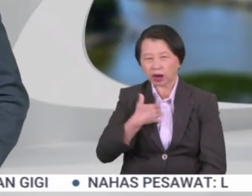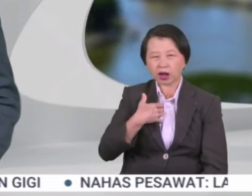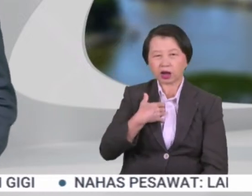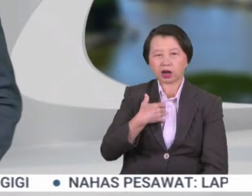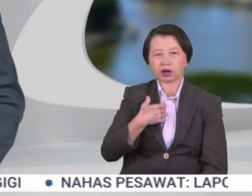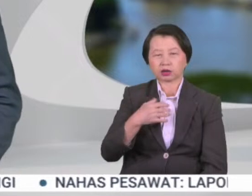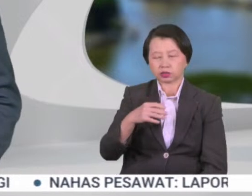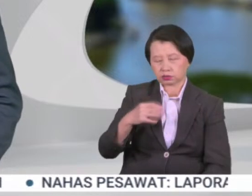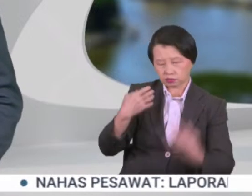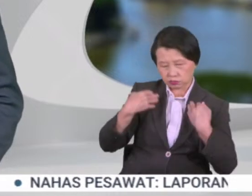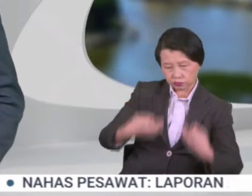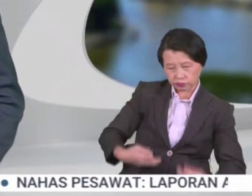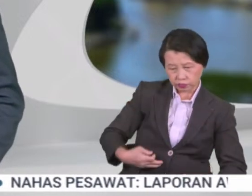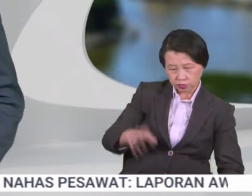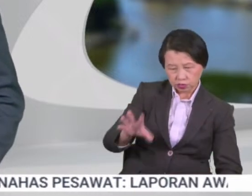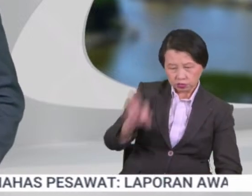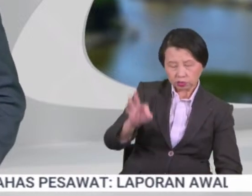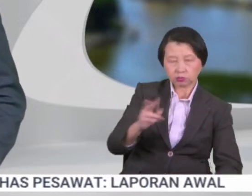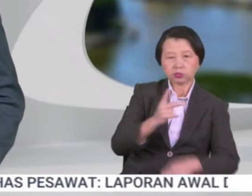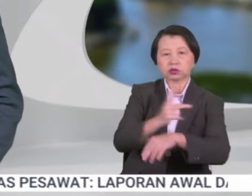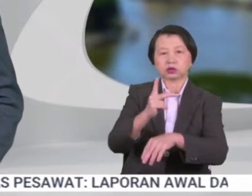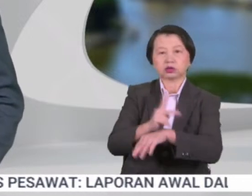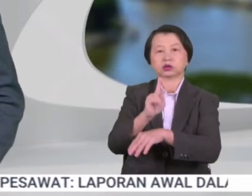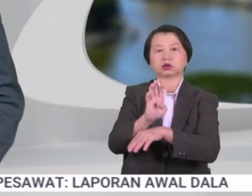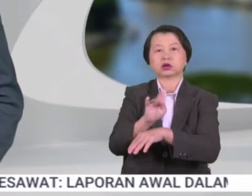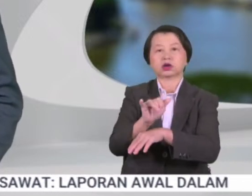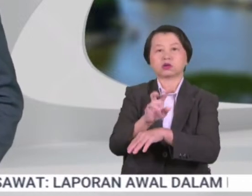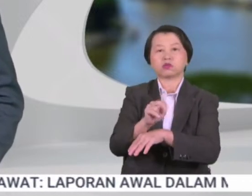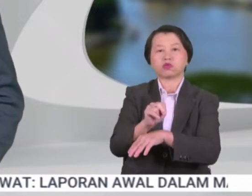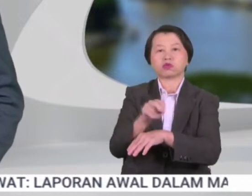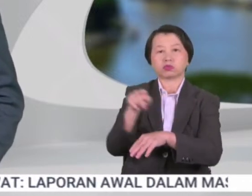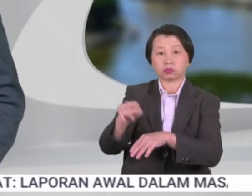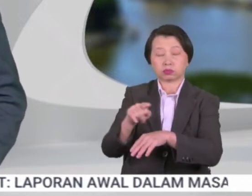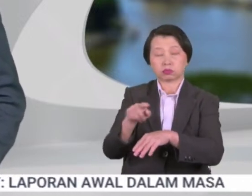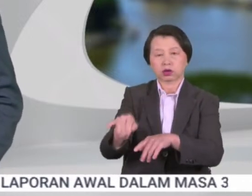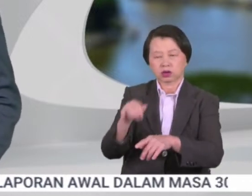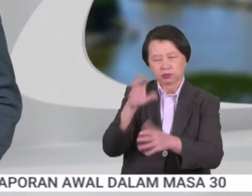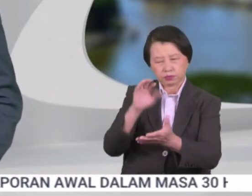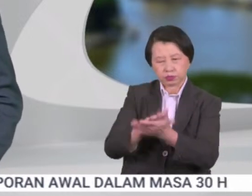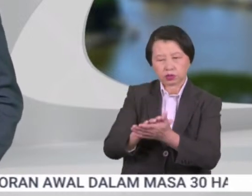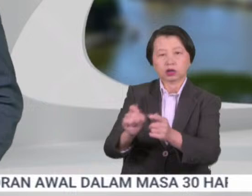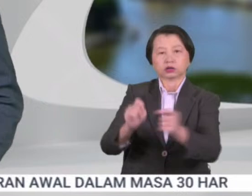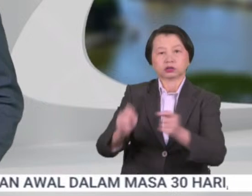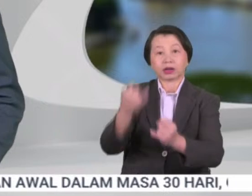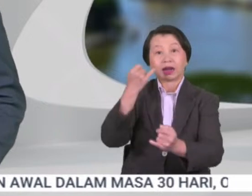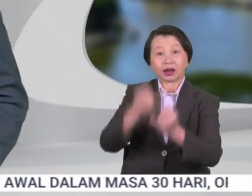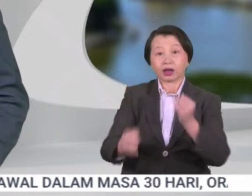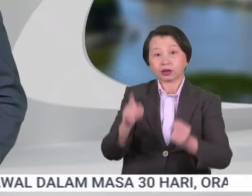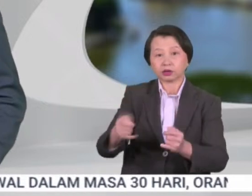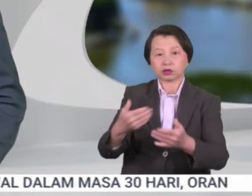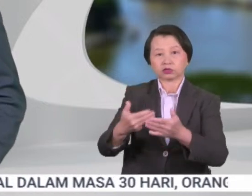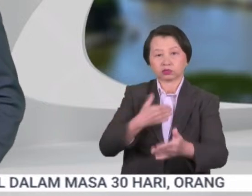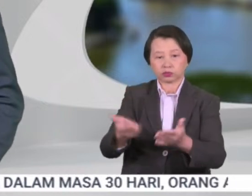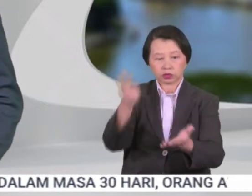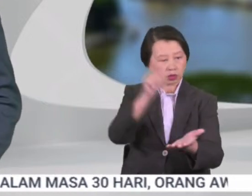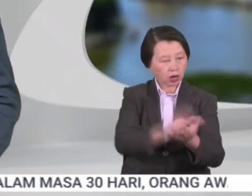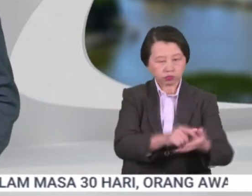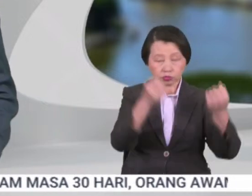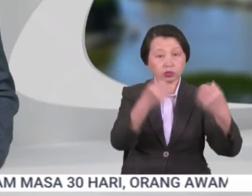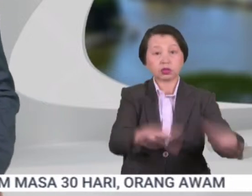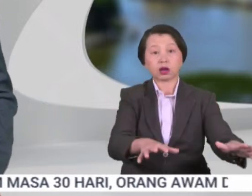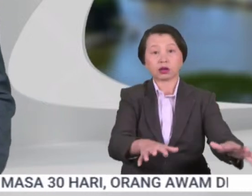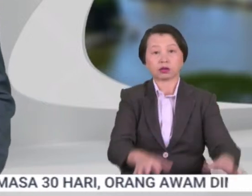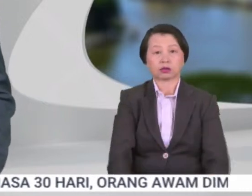kesan fizikal yang ditemui di kebun milik mangsa yang dipercayai lokasi terakhir mangsa sebelum dilaporkan